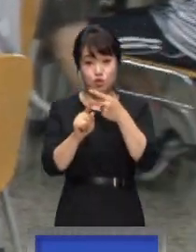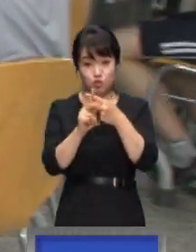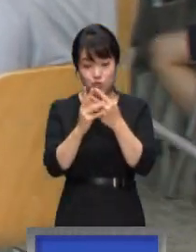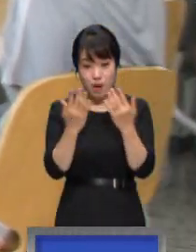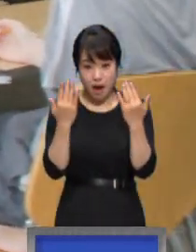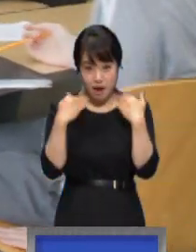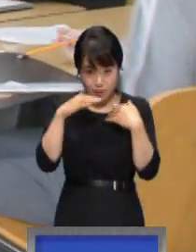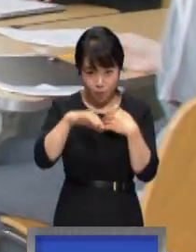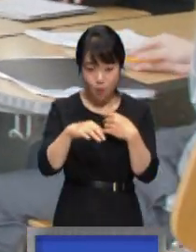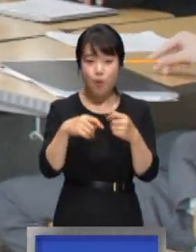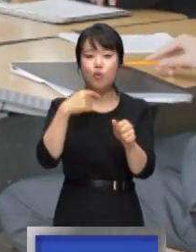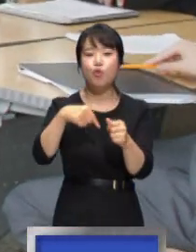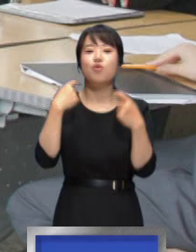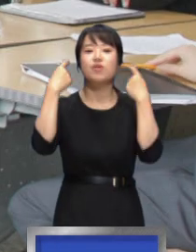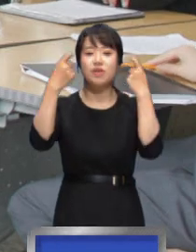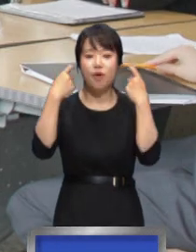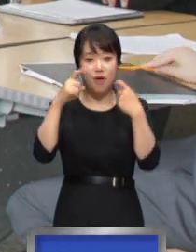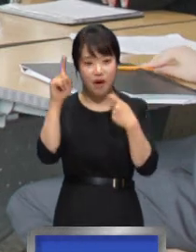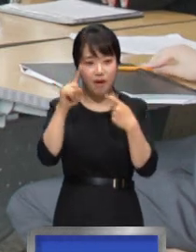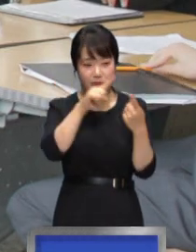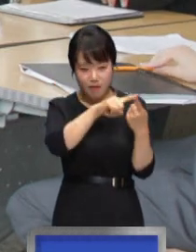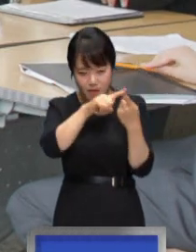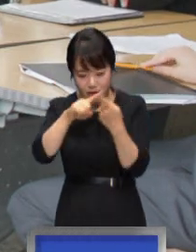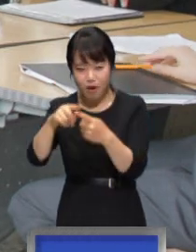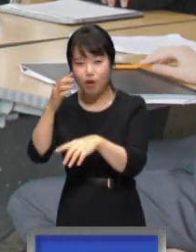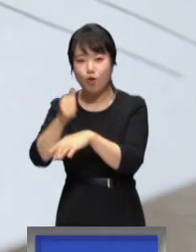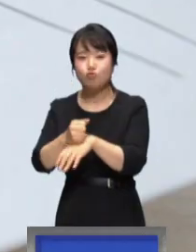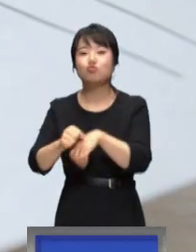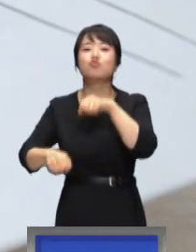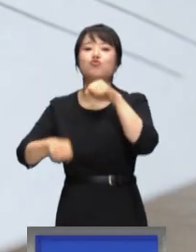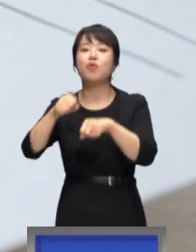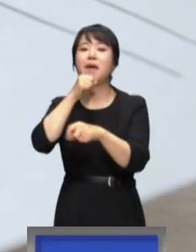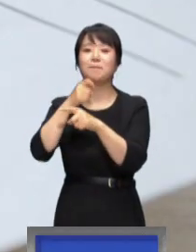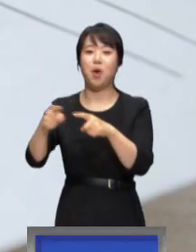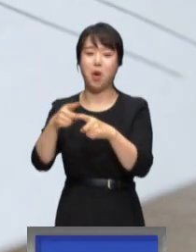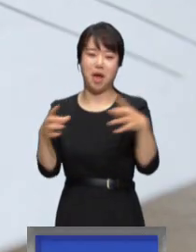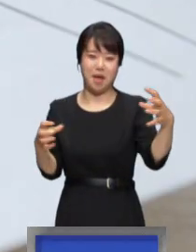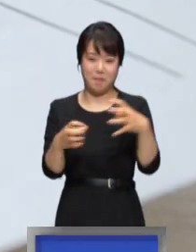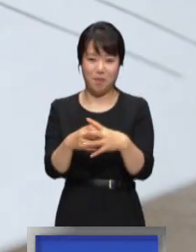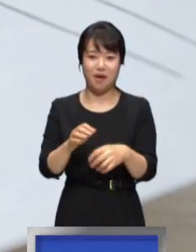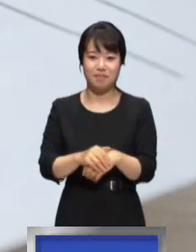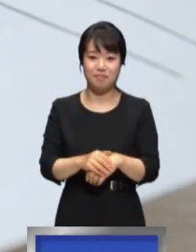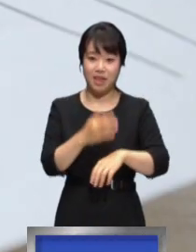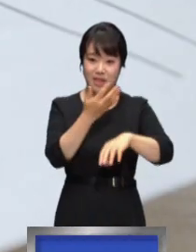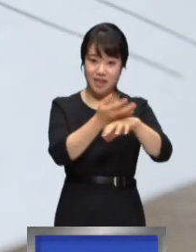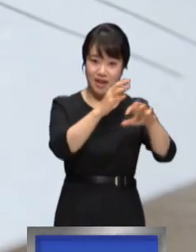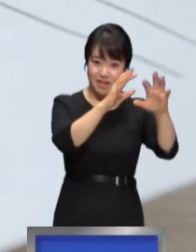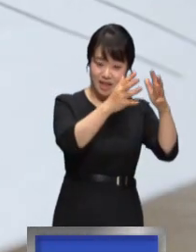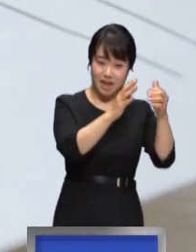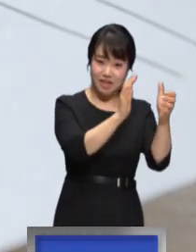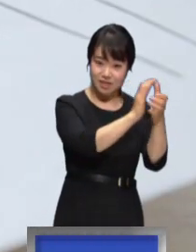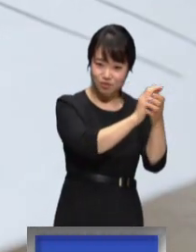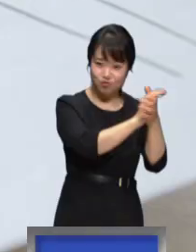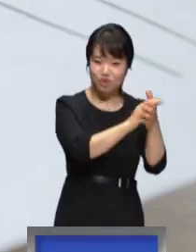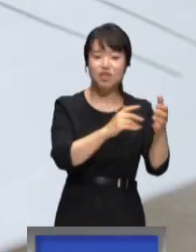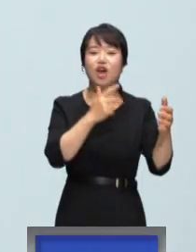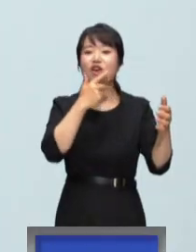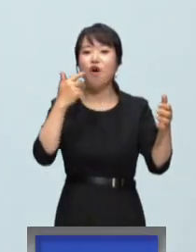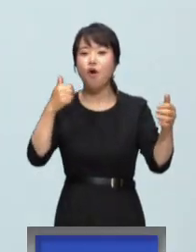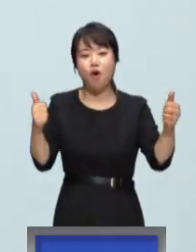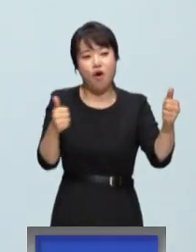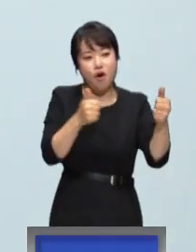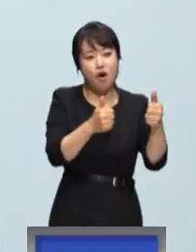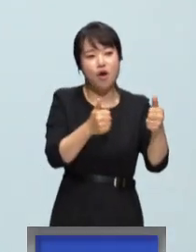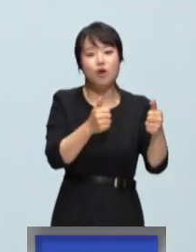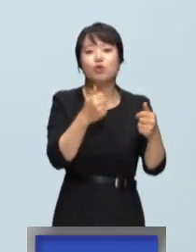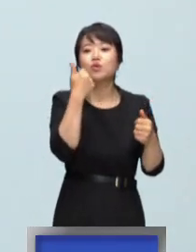교육여행은 과목별 수행평가로도 이어집니다. 외국인 친구에게 부산을 소개하는 영어 스피치는